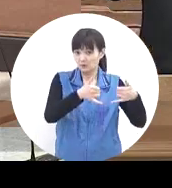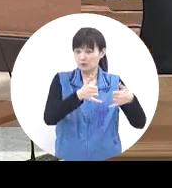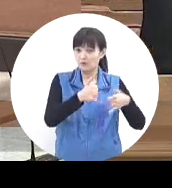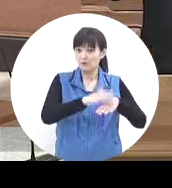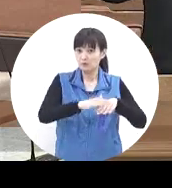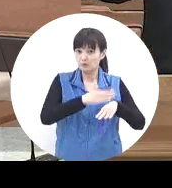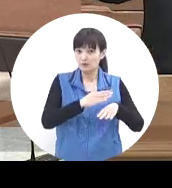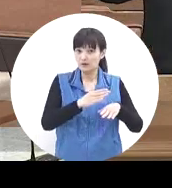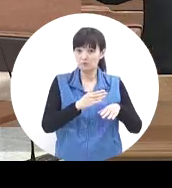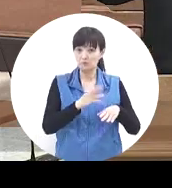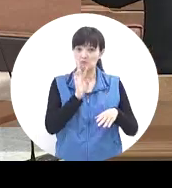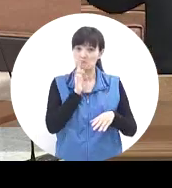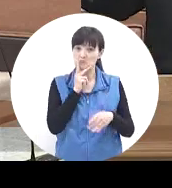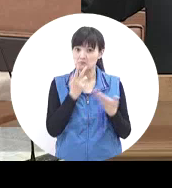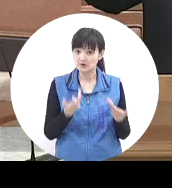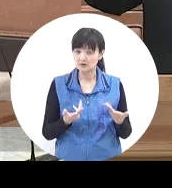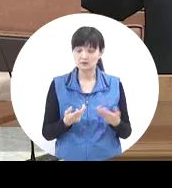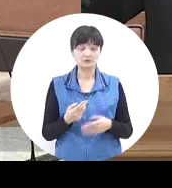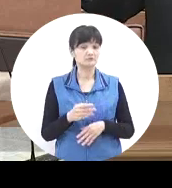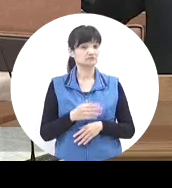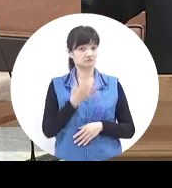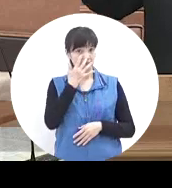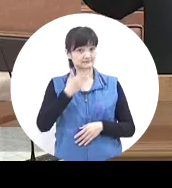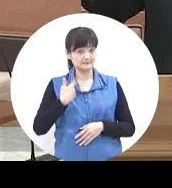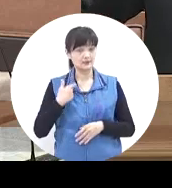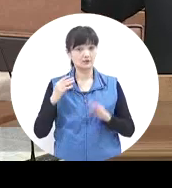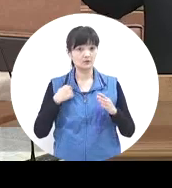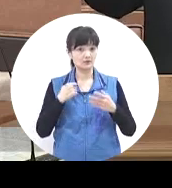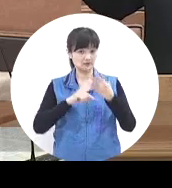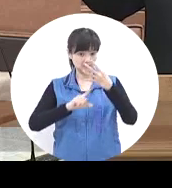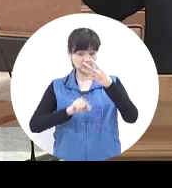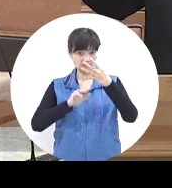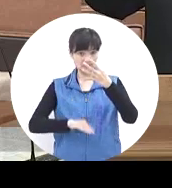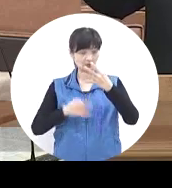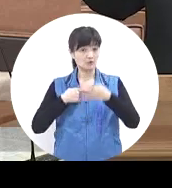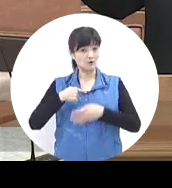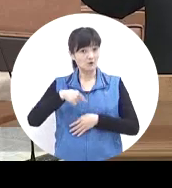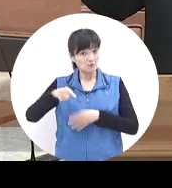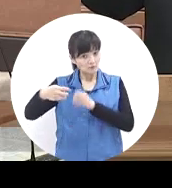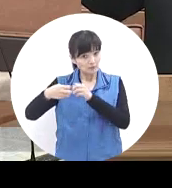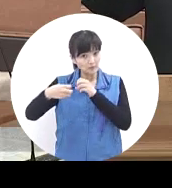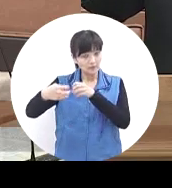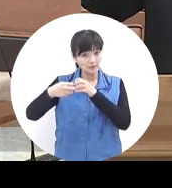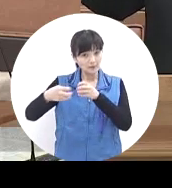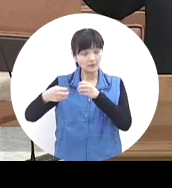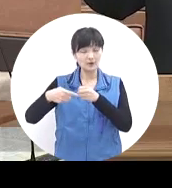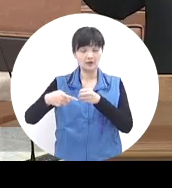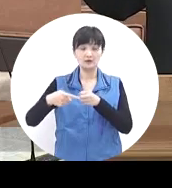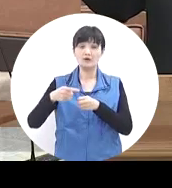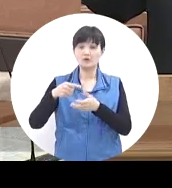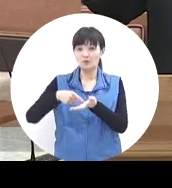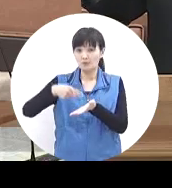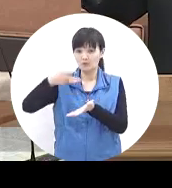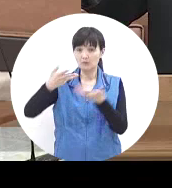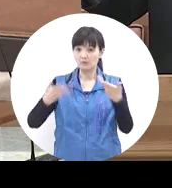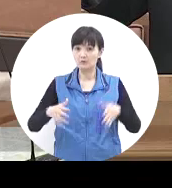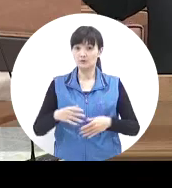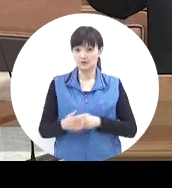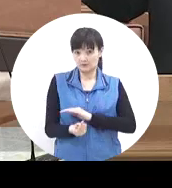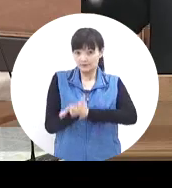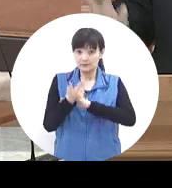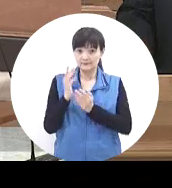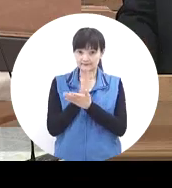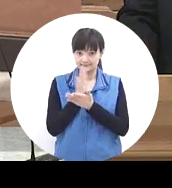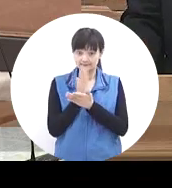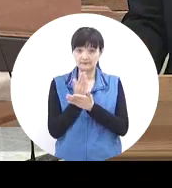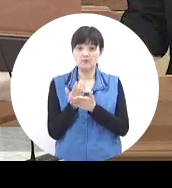哦、答应的，我们去行政院拜访多次，答应淡北道路4月底能够评估出来，迅速评估出来，因为这已